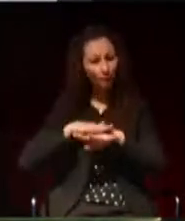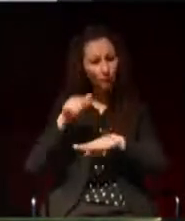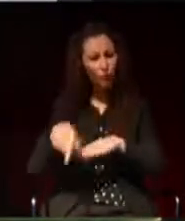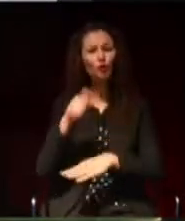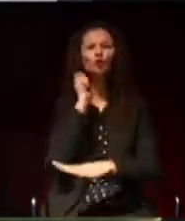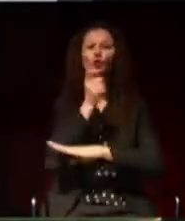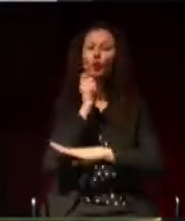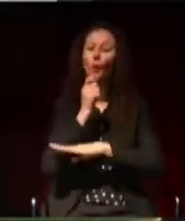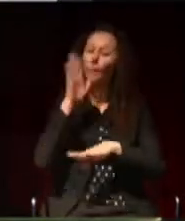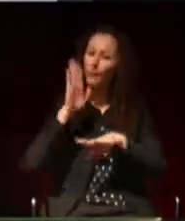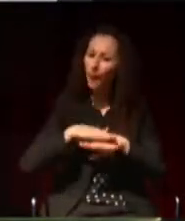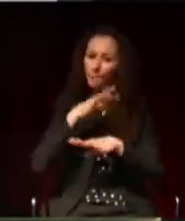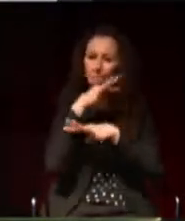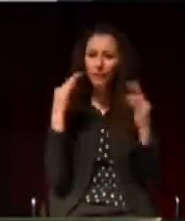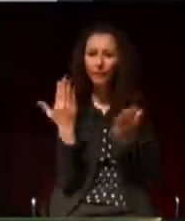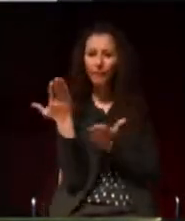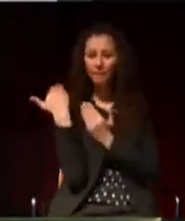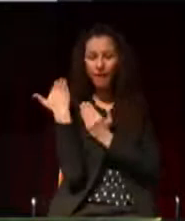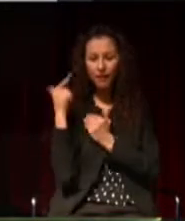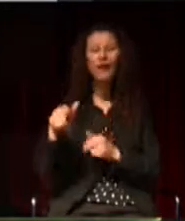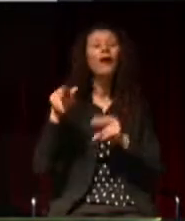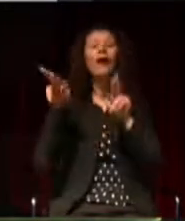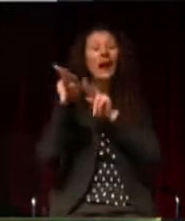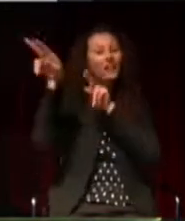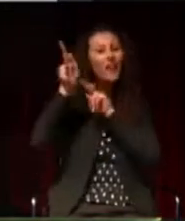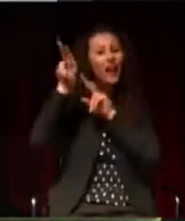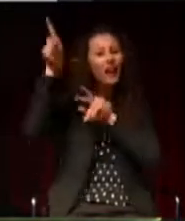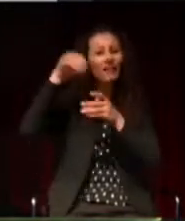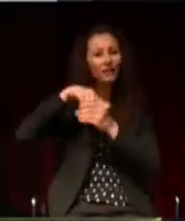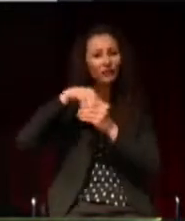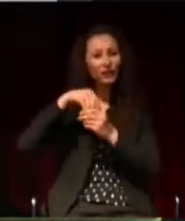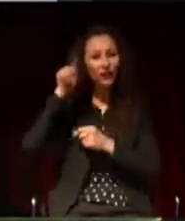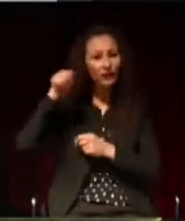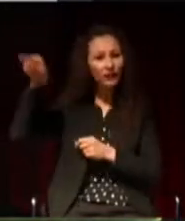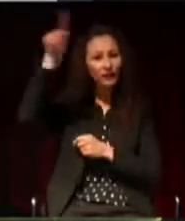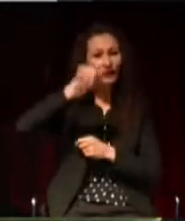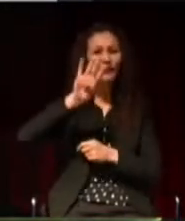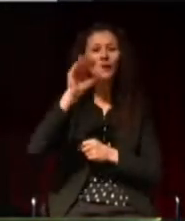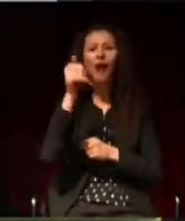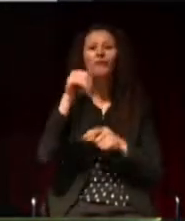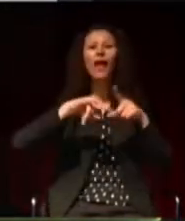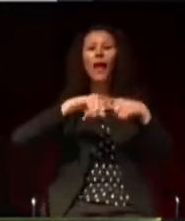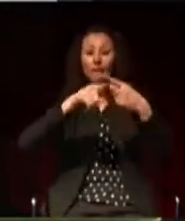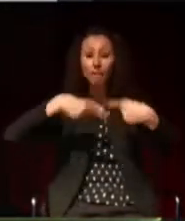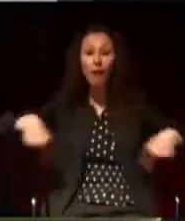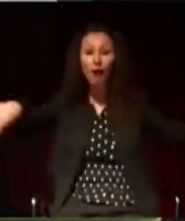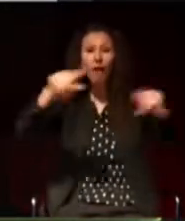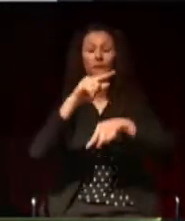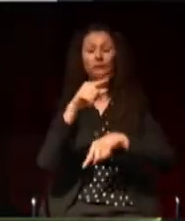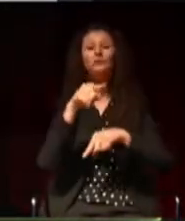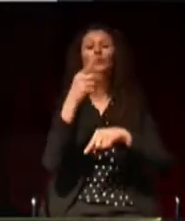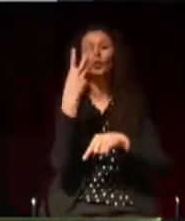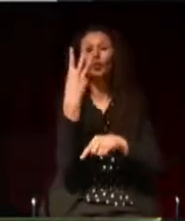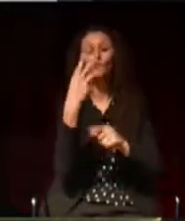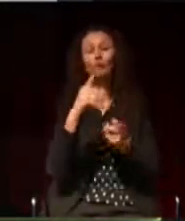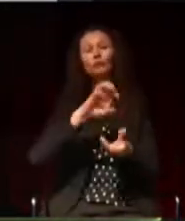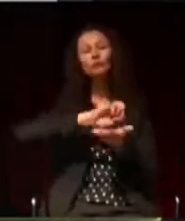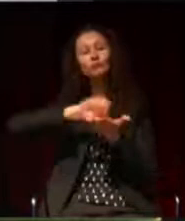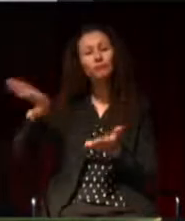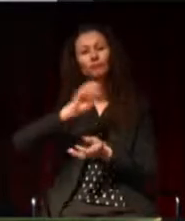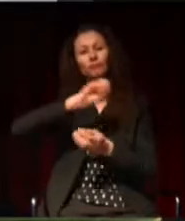yapmıştık, sunumlar yapmıştık. Kadife Kale Heyelan bölgesi 46 hektarlık bir alanda 3 etapta